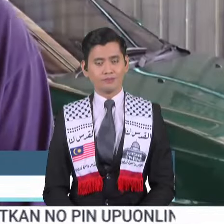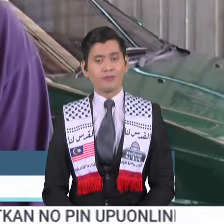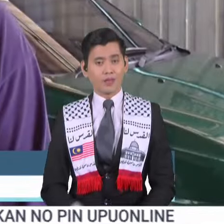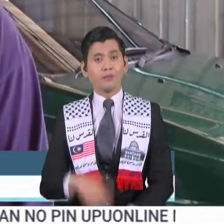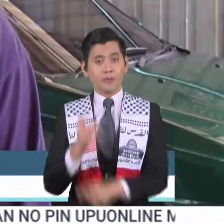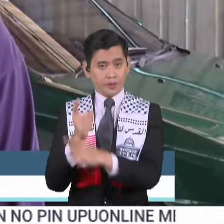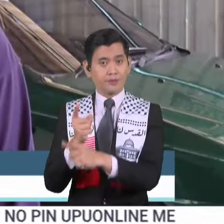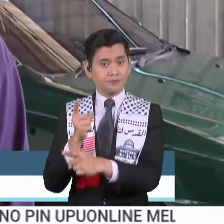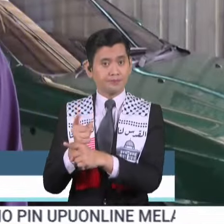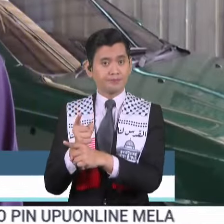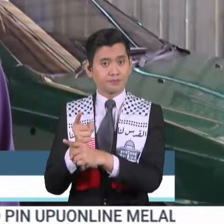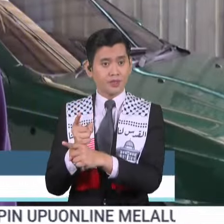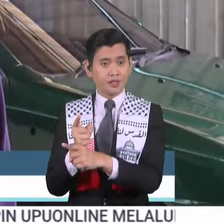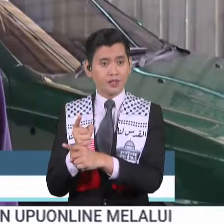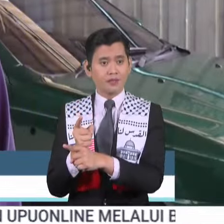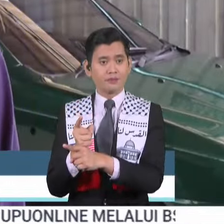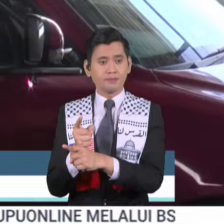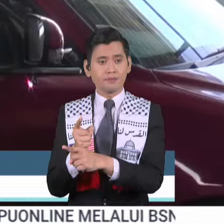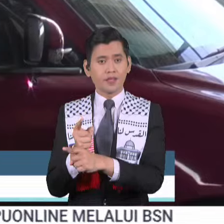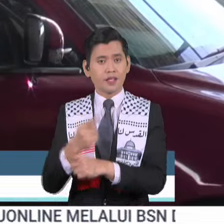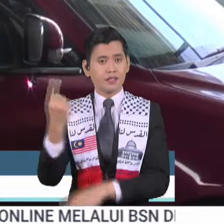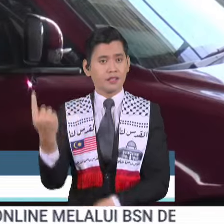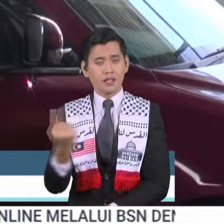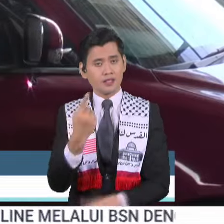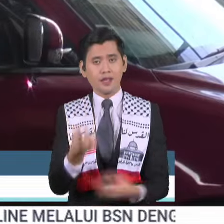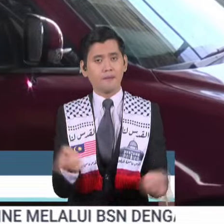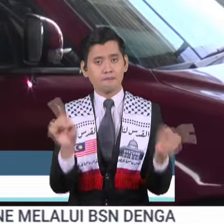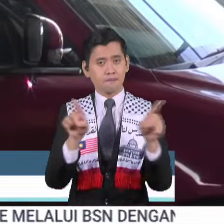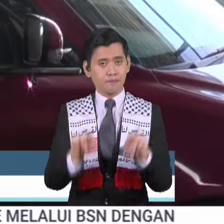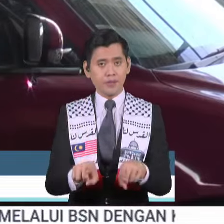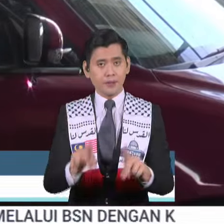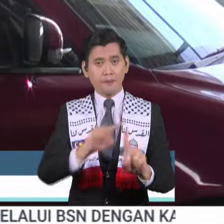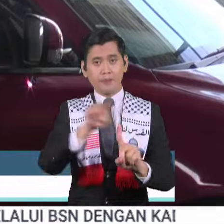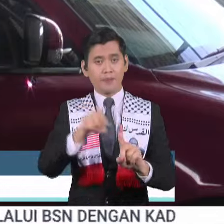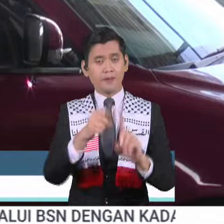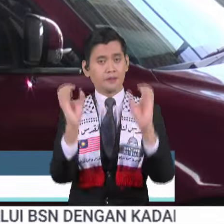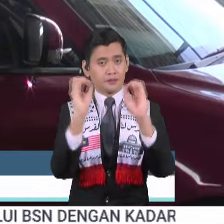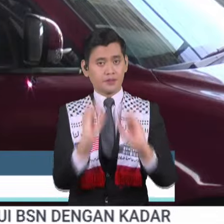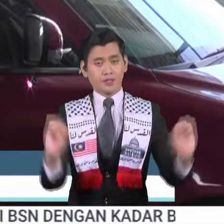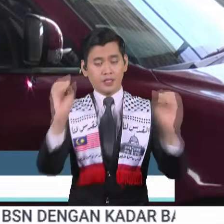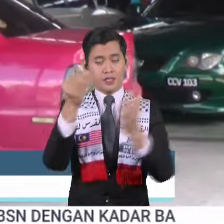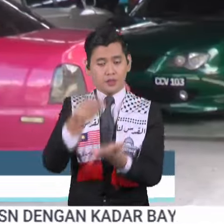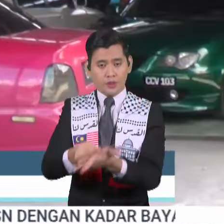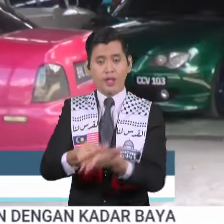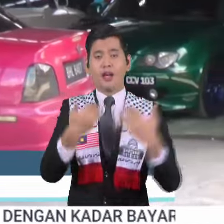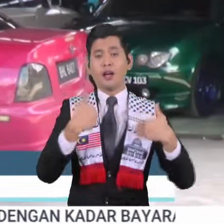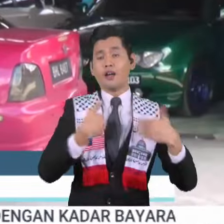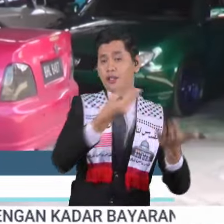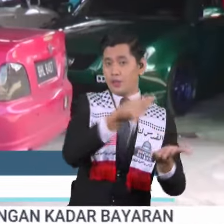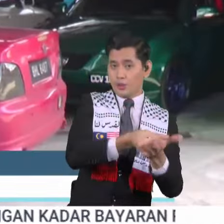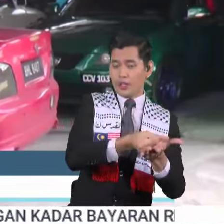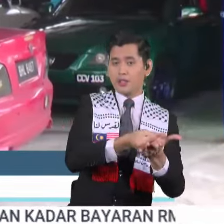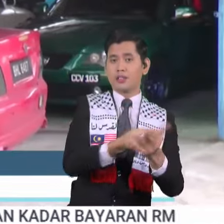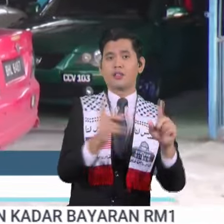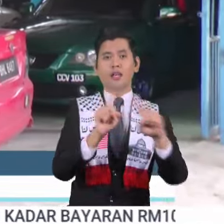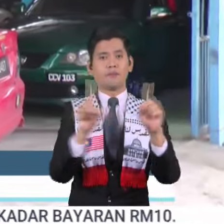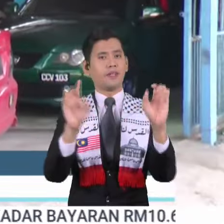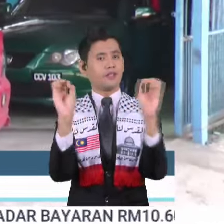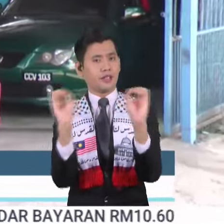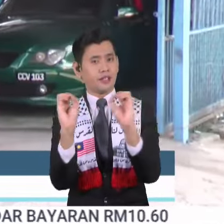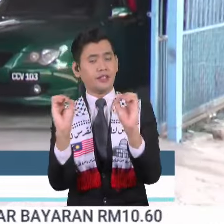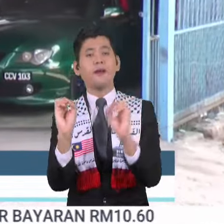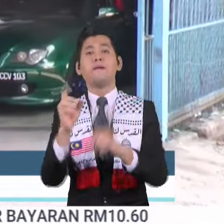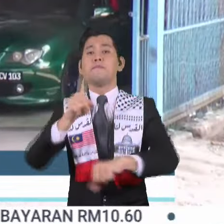Betul. Ya, memang sering berlaku. Bila tak ada duit, lepas tu ada duit tapi tak ada masa. Dan